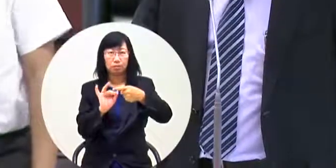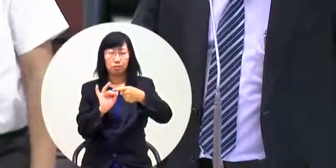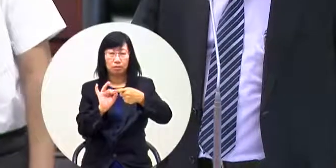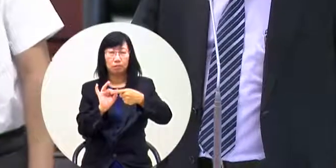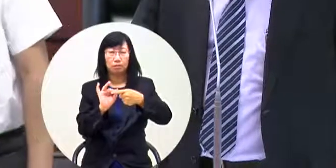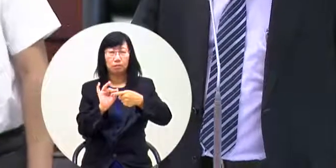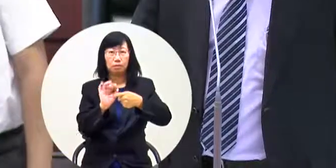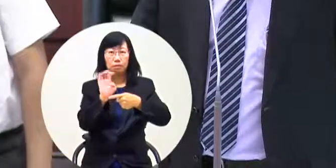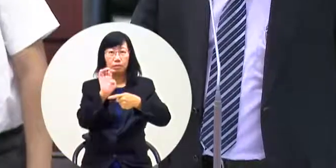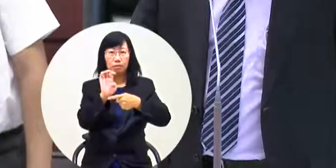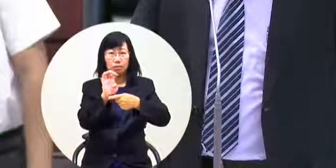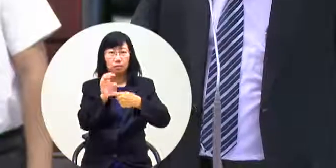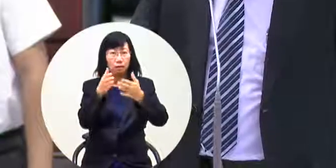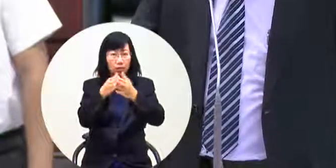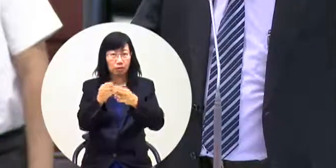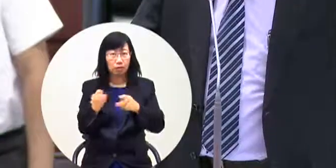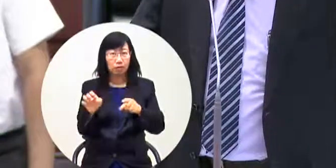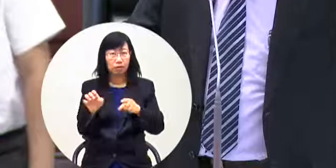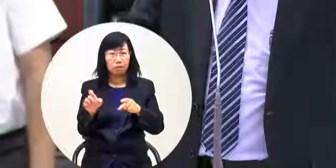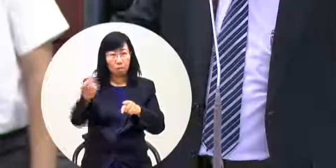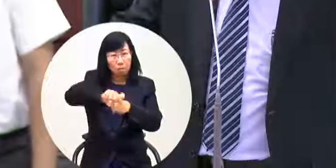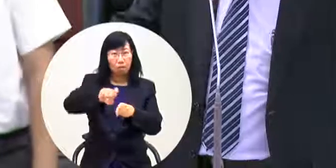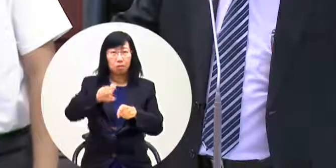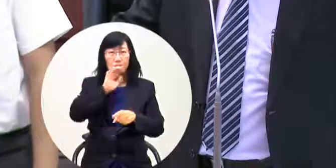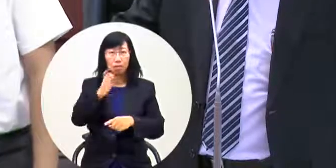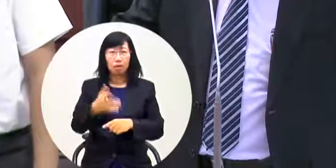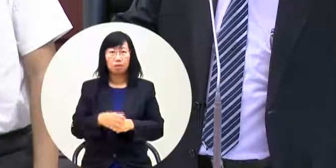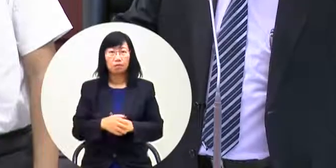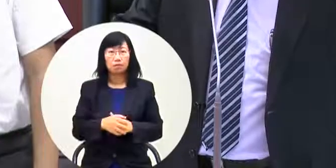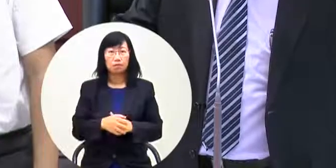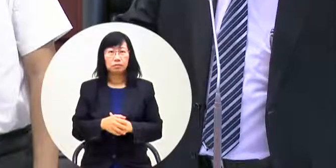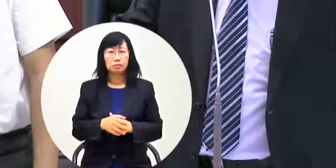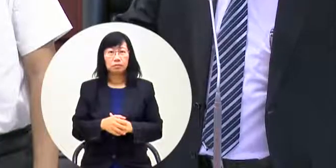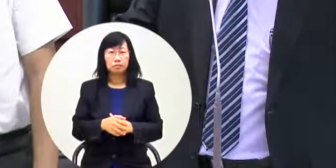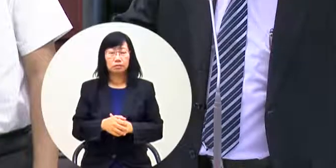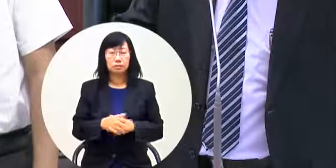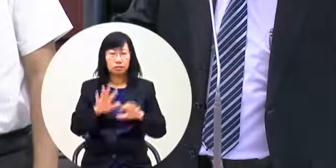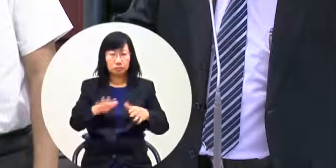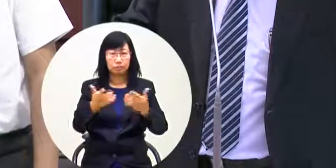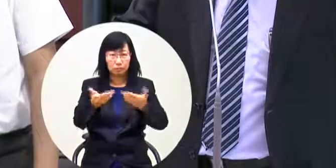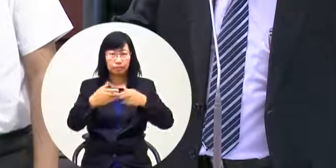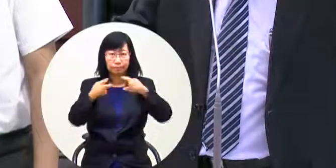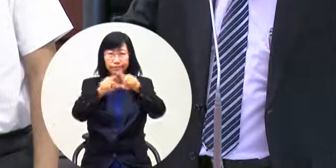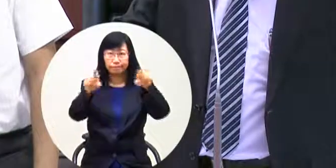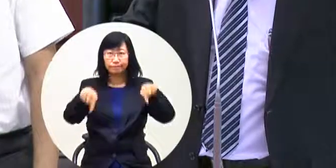吗？你们给我的这个40%这里要大